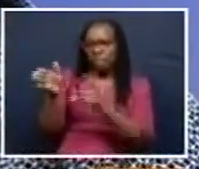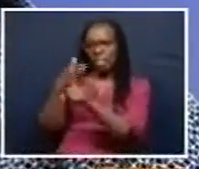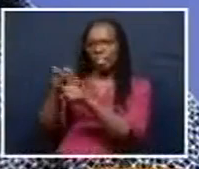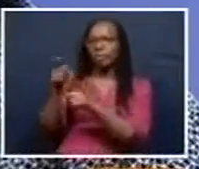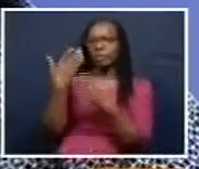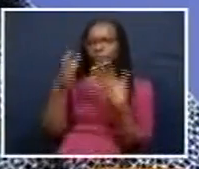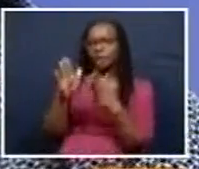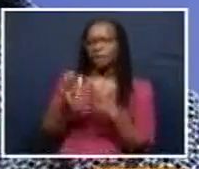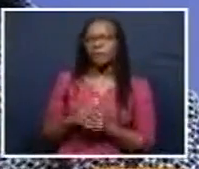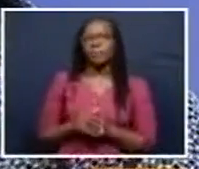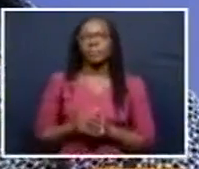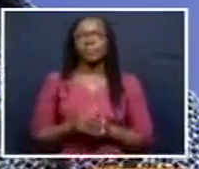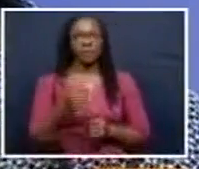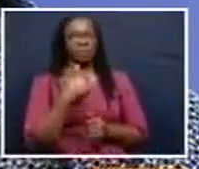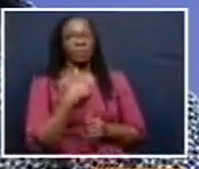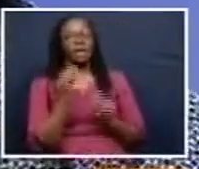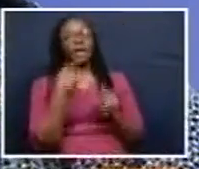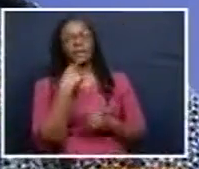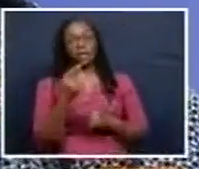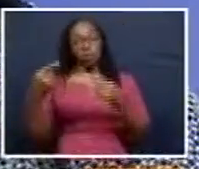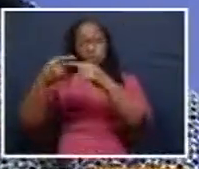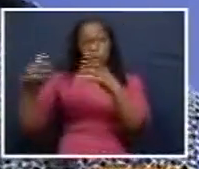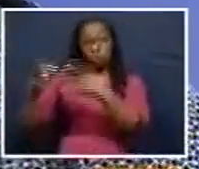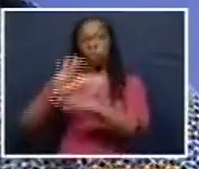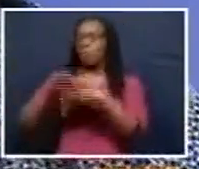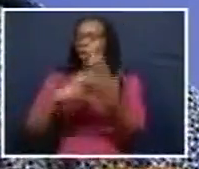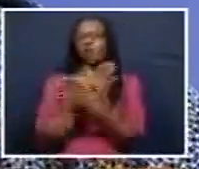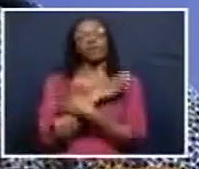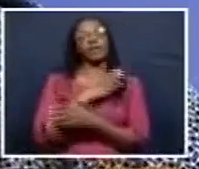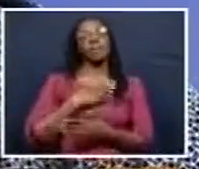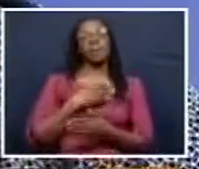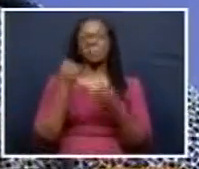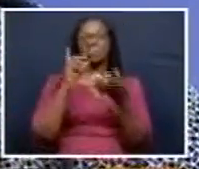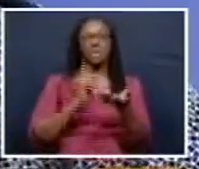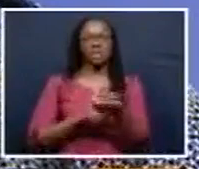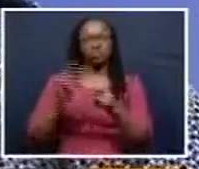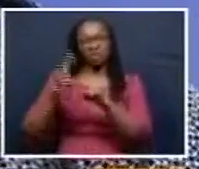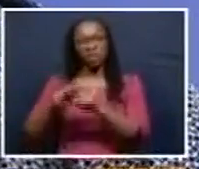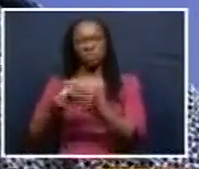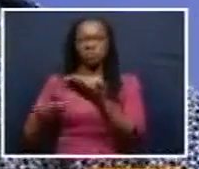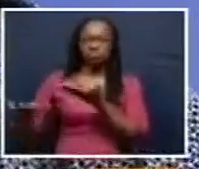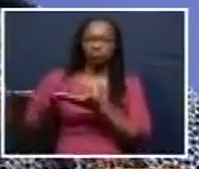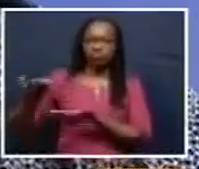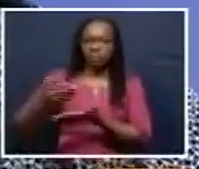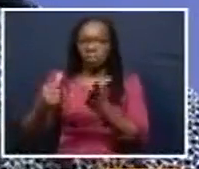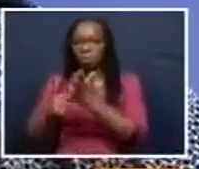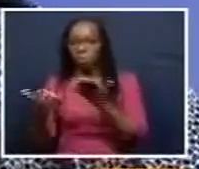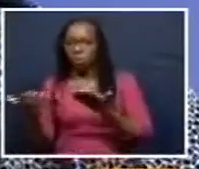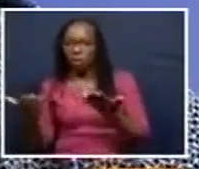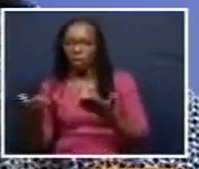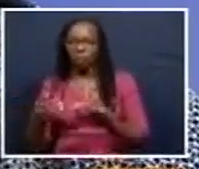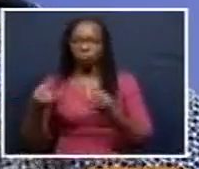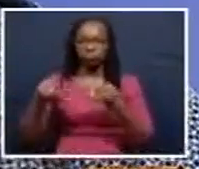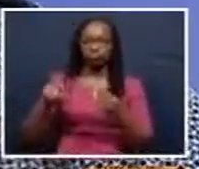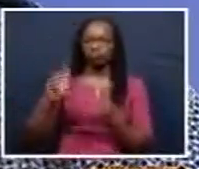kwa upinzani wote ni marafiki zangu. Na mara mingi tunaketi, tunaweza ongea mambo ya yenye shida yenye iko kwa